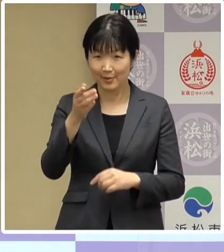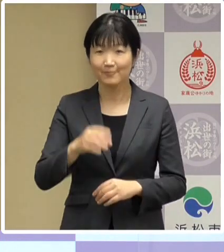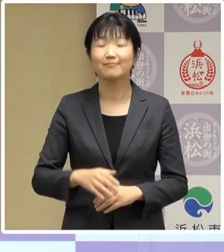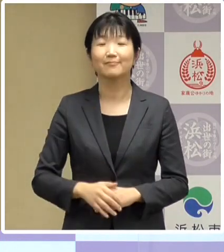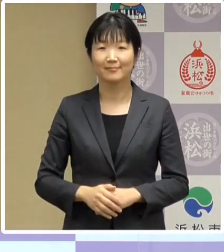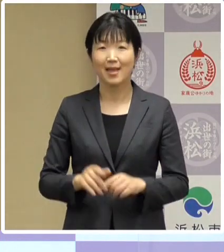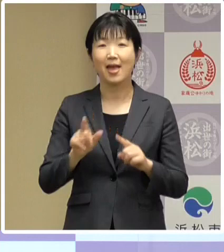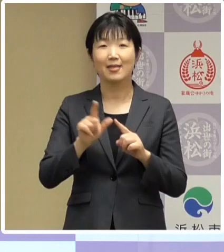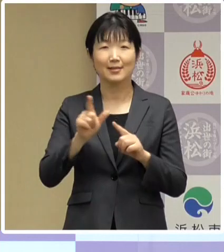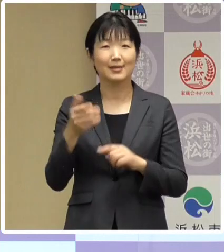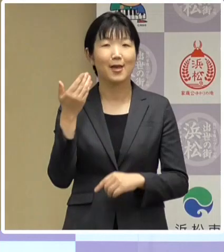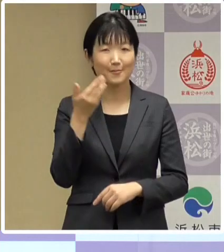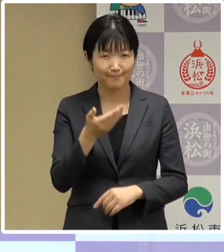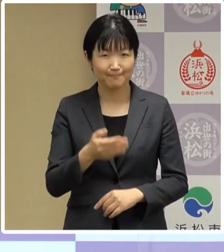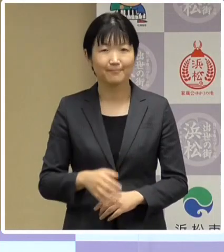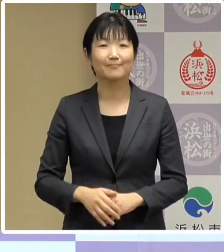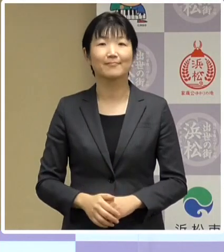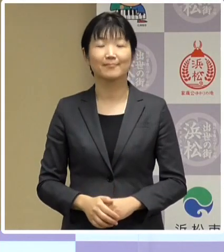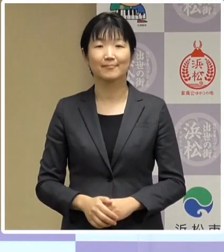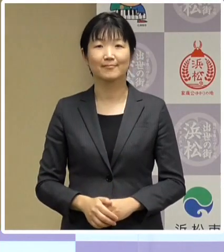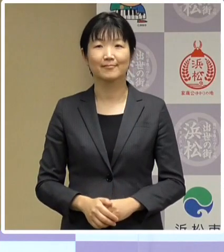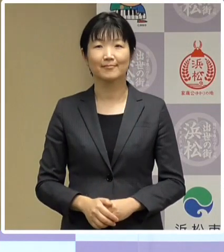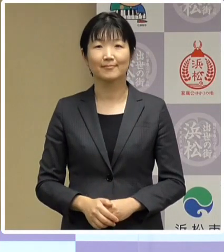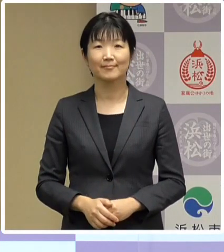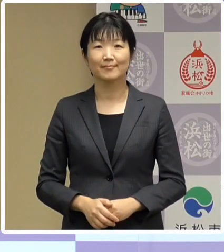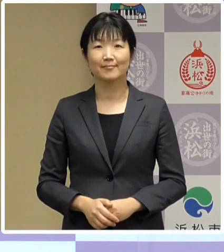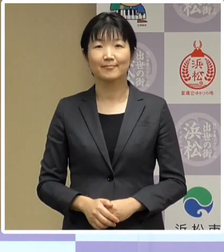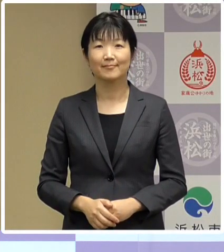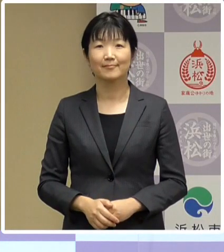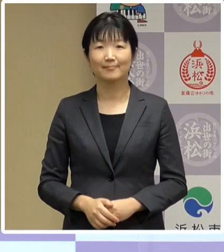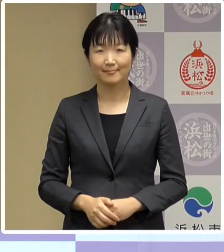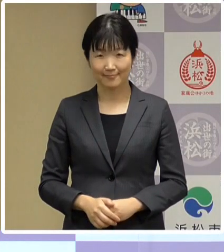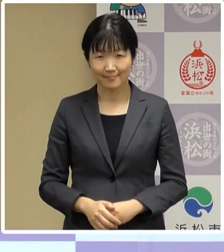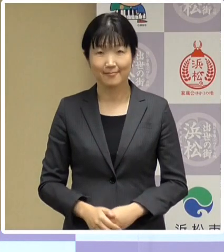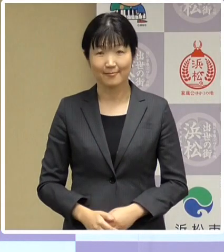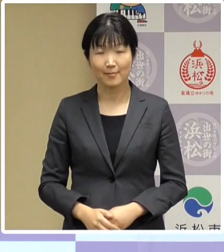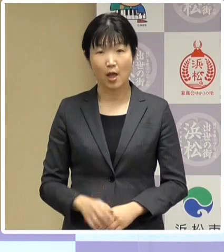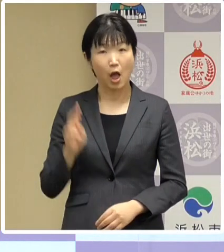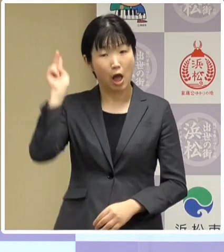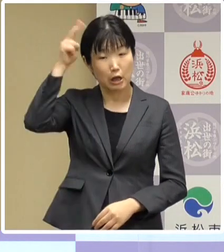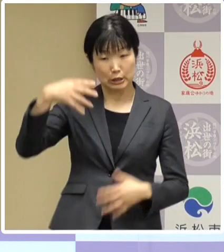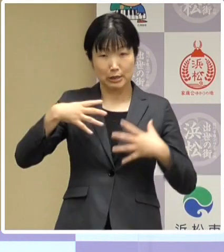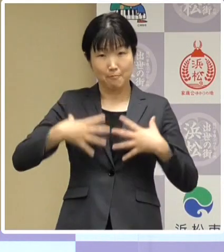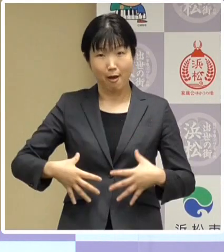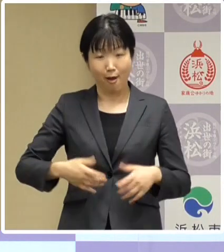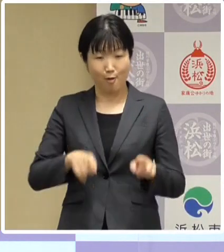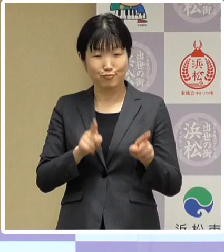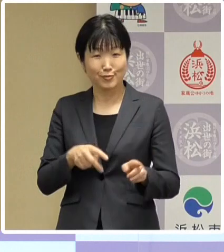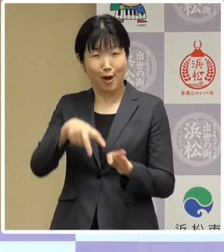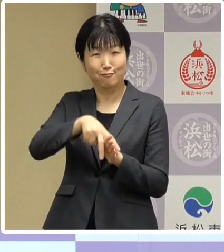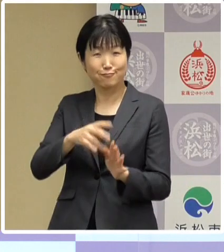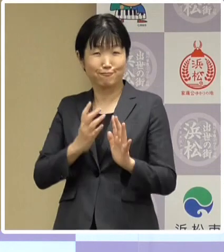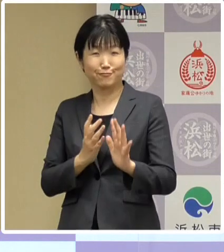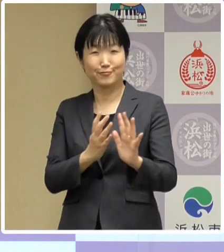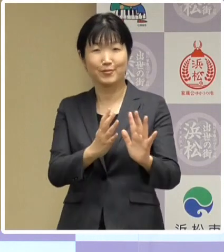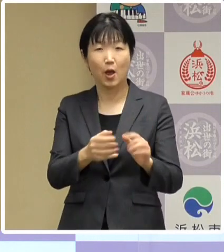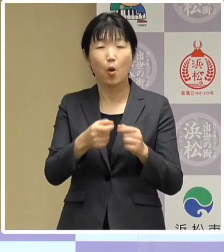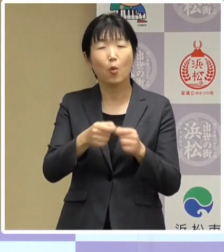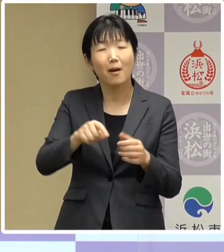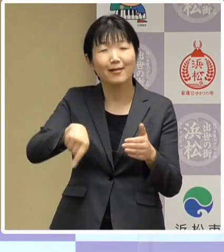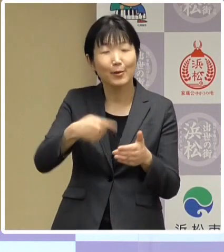どうぞ。 NHK の大阪です。 はい、 すみません、騎馬武者行列に関してちょっと細かいところなんですけれども